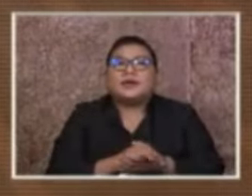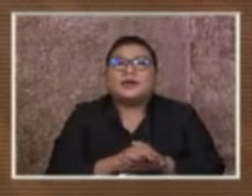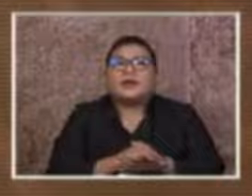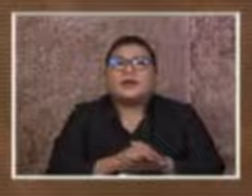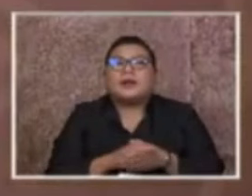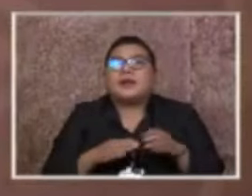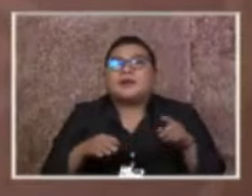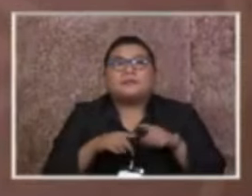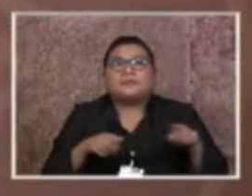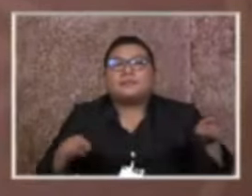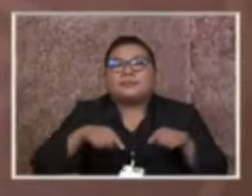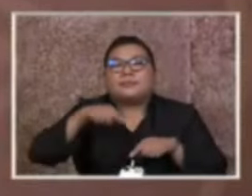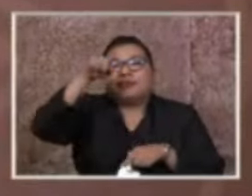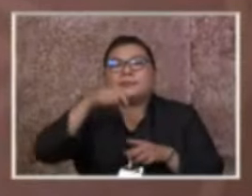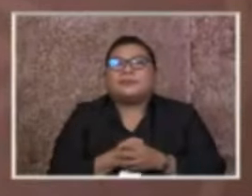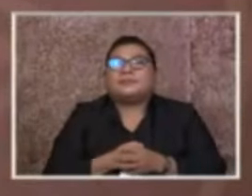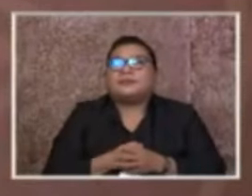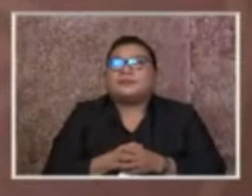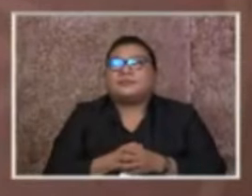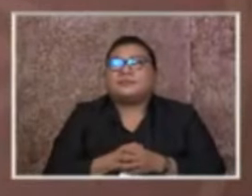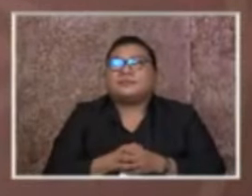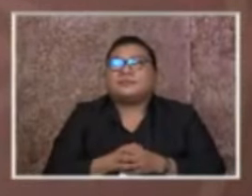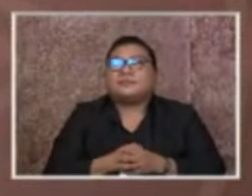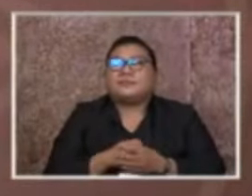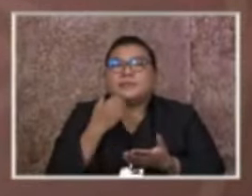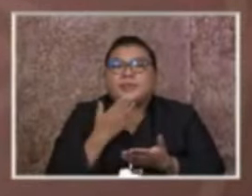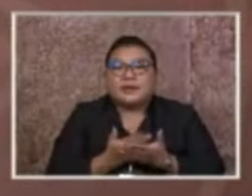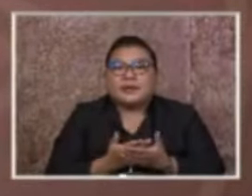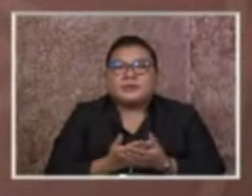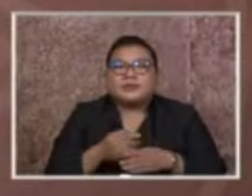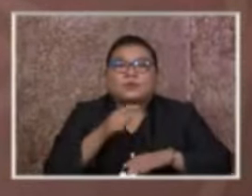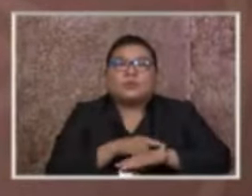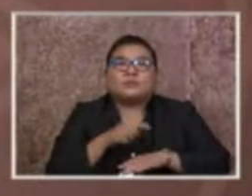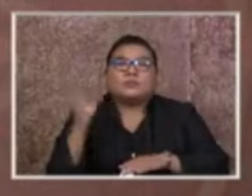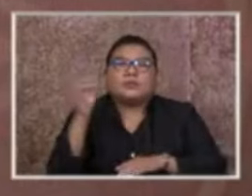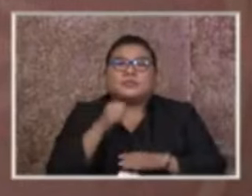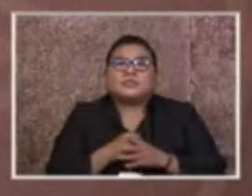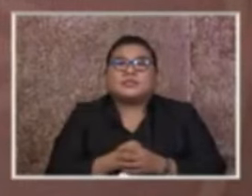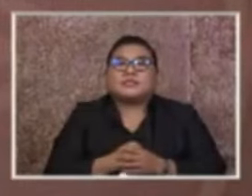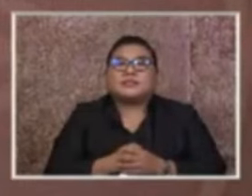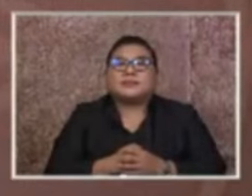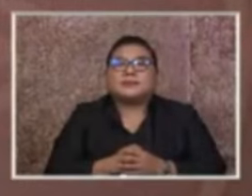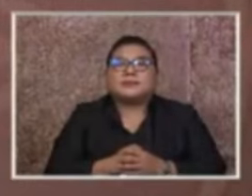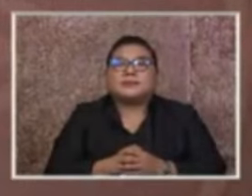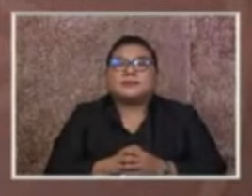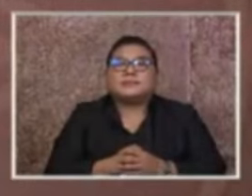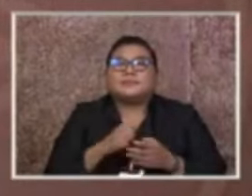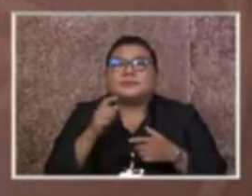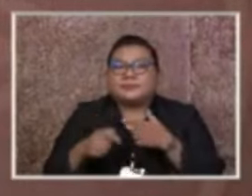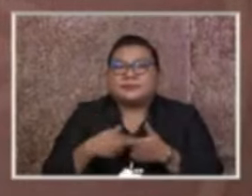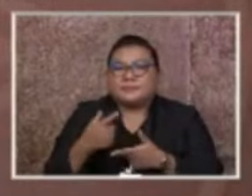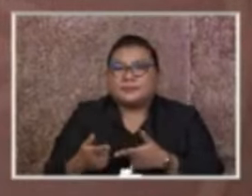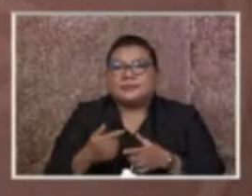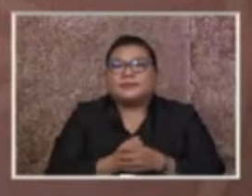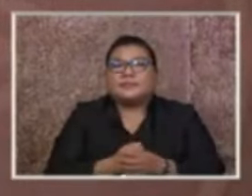pertikal makanya kami habis terima kasih untukonnya I Baik terima kasih Selanjutnya